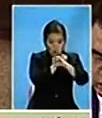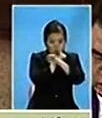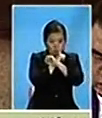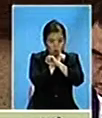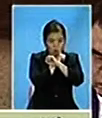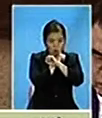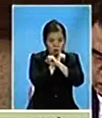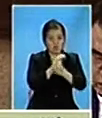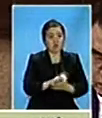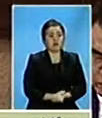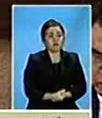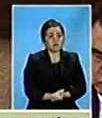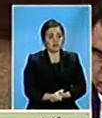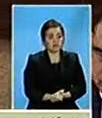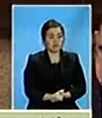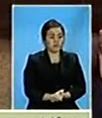คุม